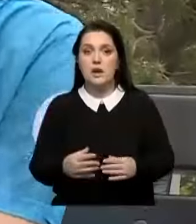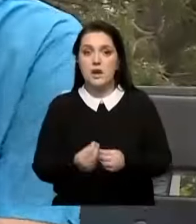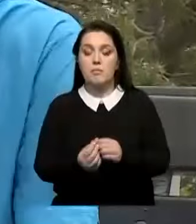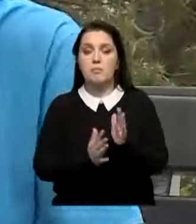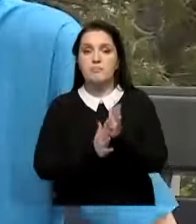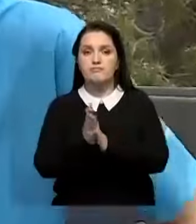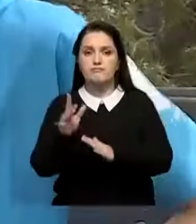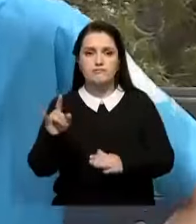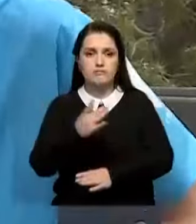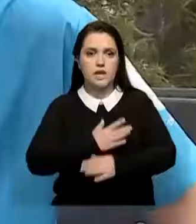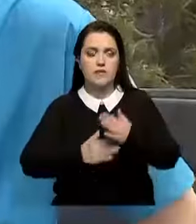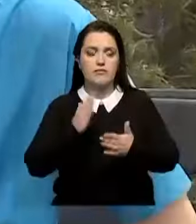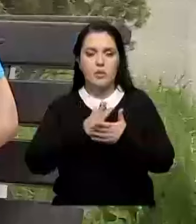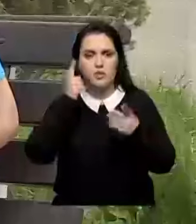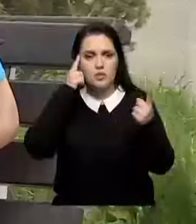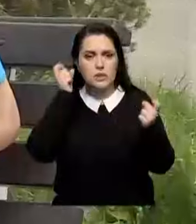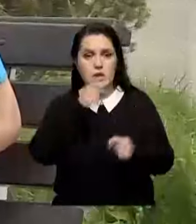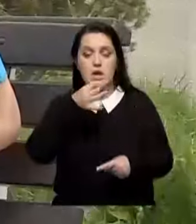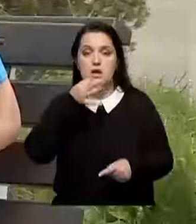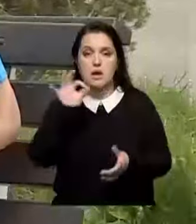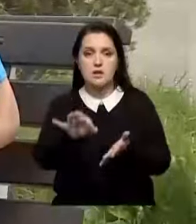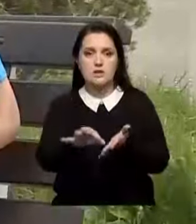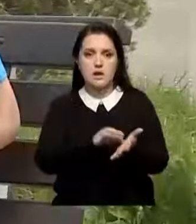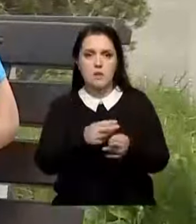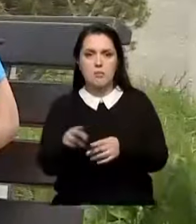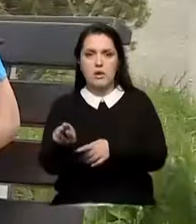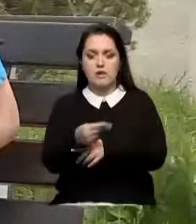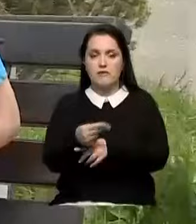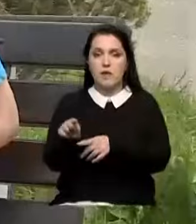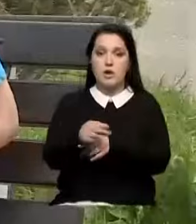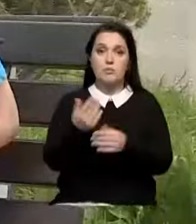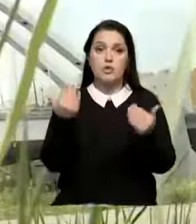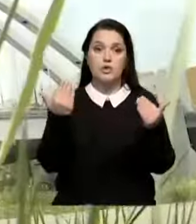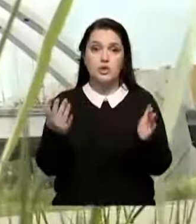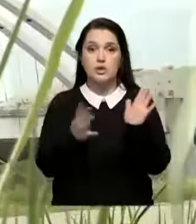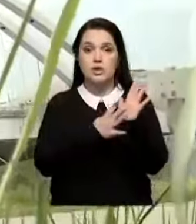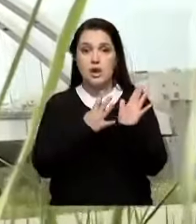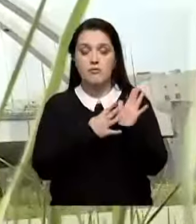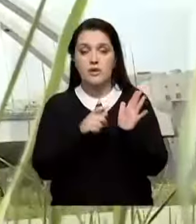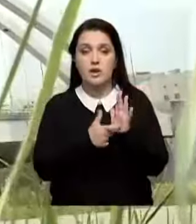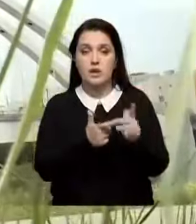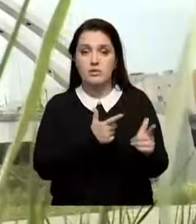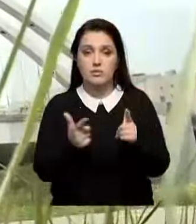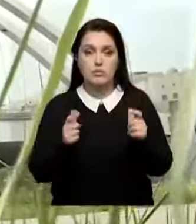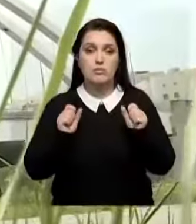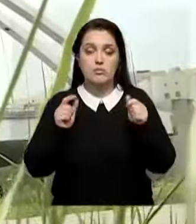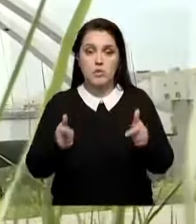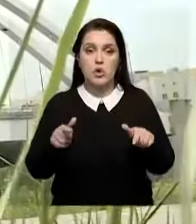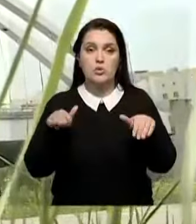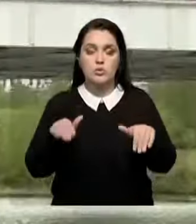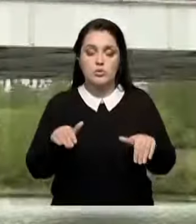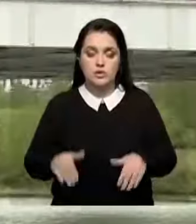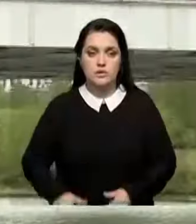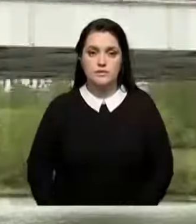особенный малыш родители узнали ещё в раннем возрасте сразу же вели коррекцию сейчас орланд заканчивает девятый класс готовится поступать в колледж на повара